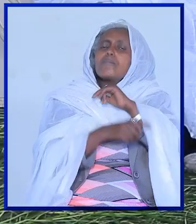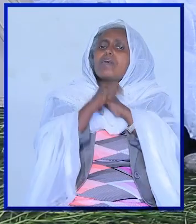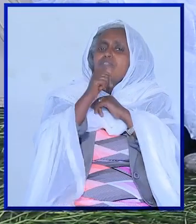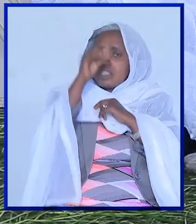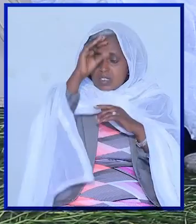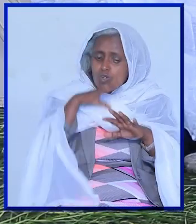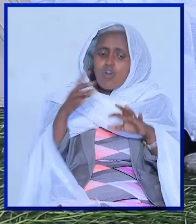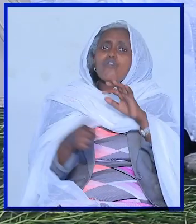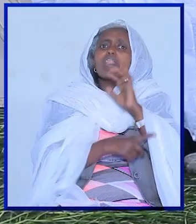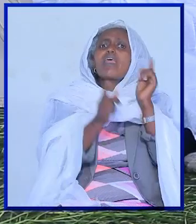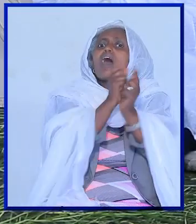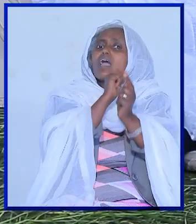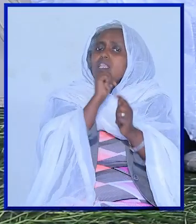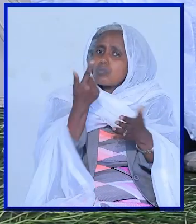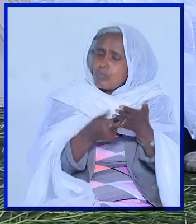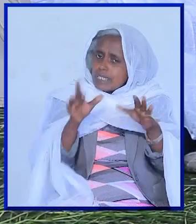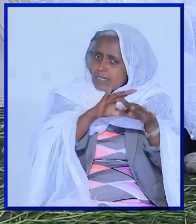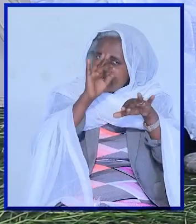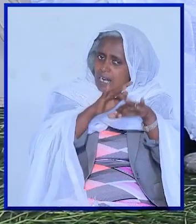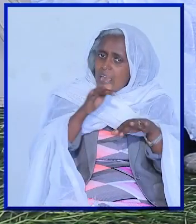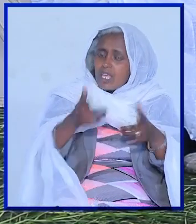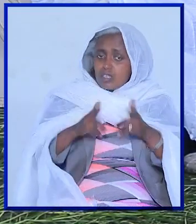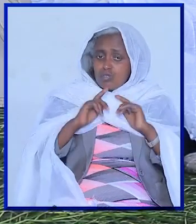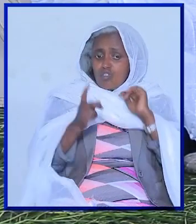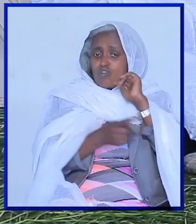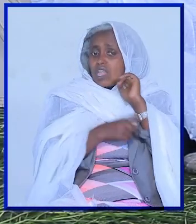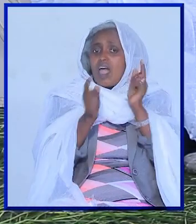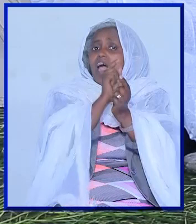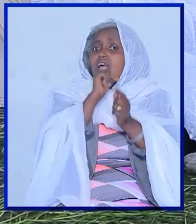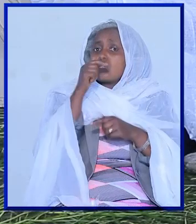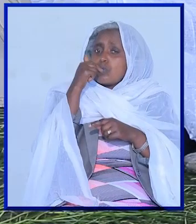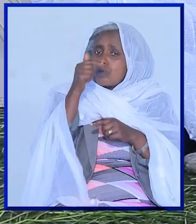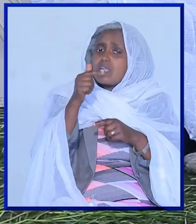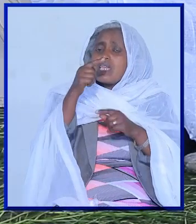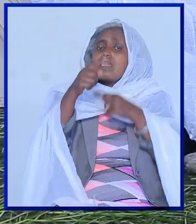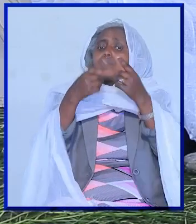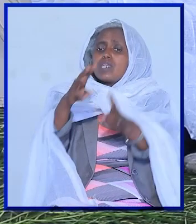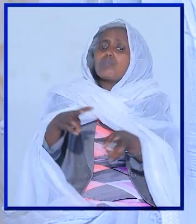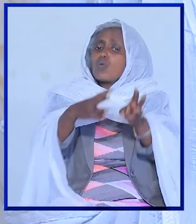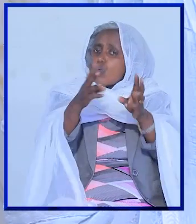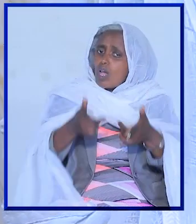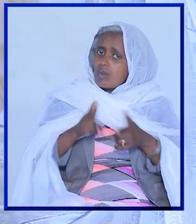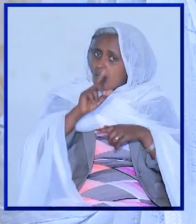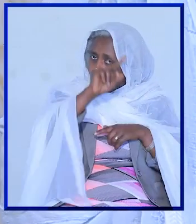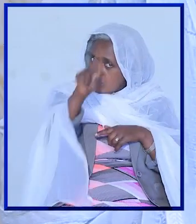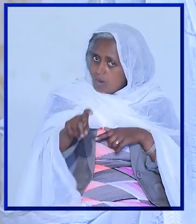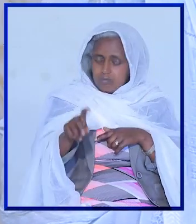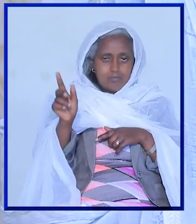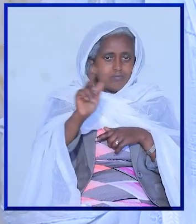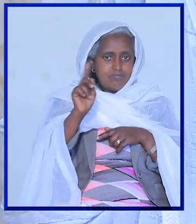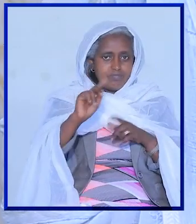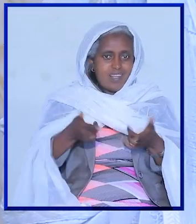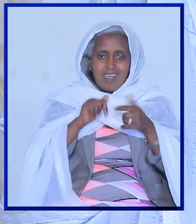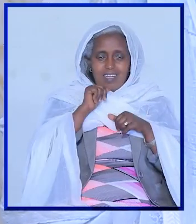ሰው አይፈተንም፣ በዚህ ምድር ላይ ሲኖር አይፈተንም ብለን የምንሄድበት ጎዳና ይኖራል? አሁን አይኖርም።